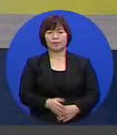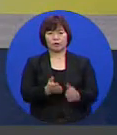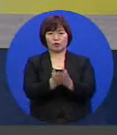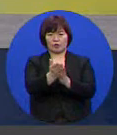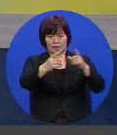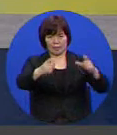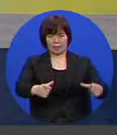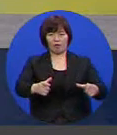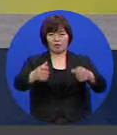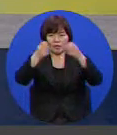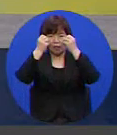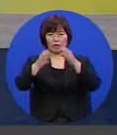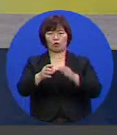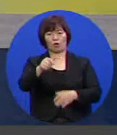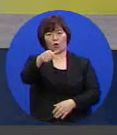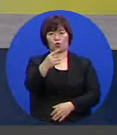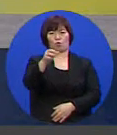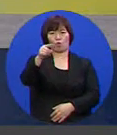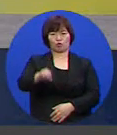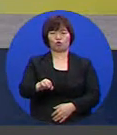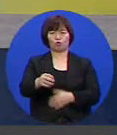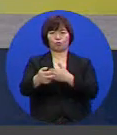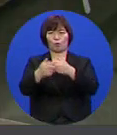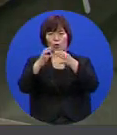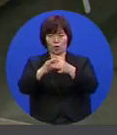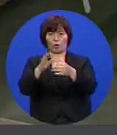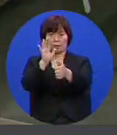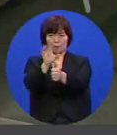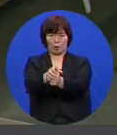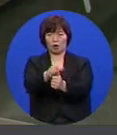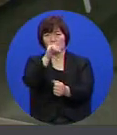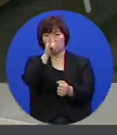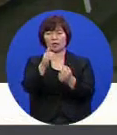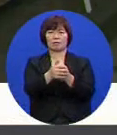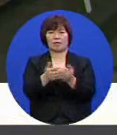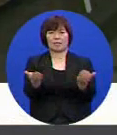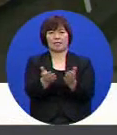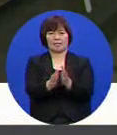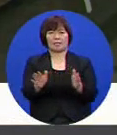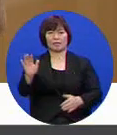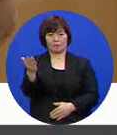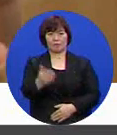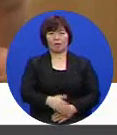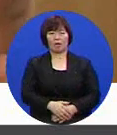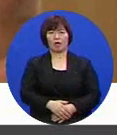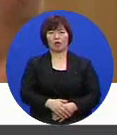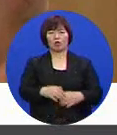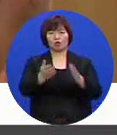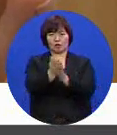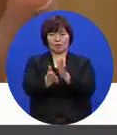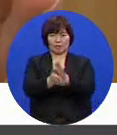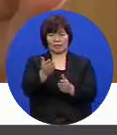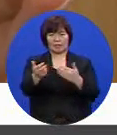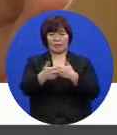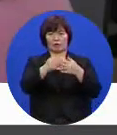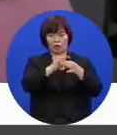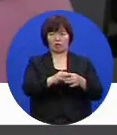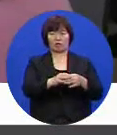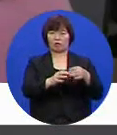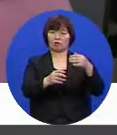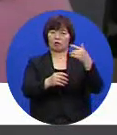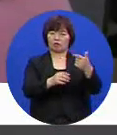군산 지역에 신규 공중보건의가 배치되면서 보건 서비스에 숨통이 트이게 됐습니다. 군산시는 의과 6명,